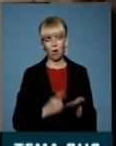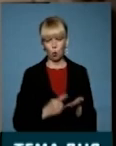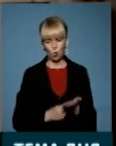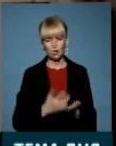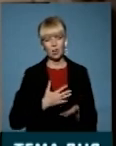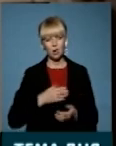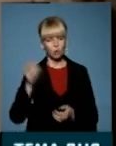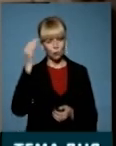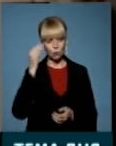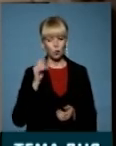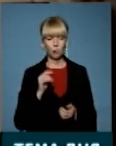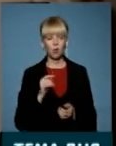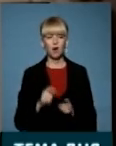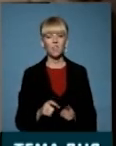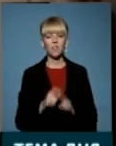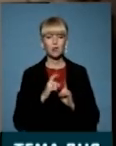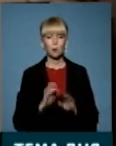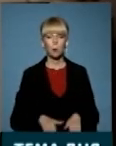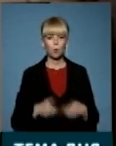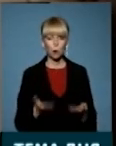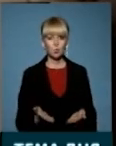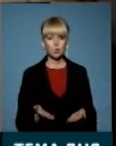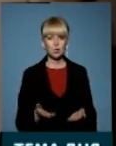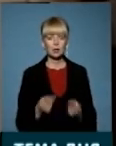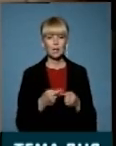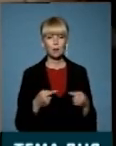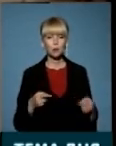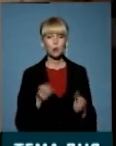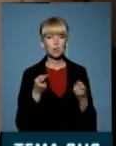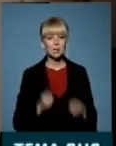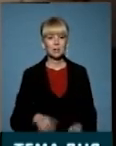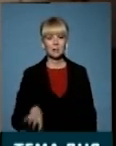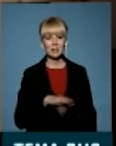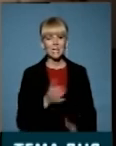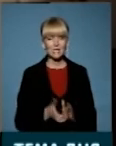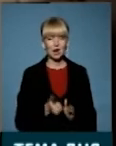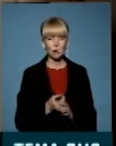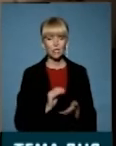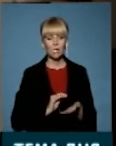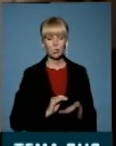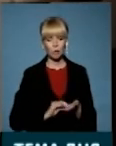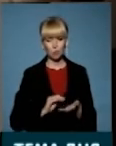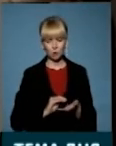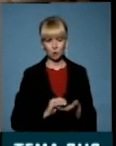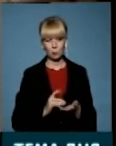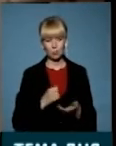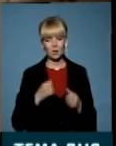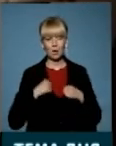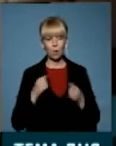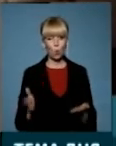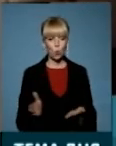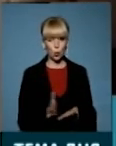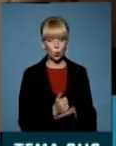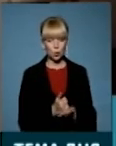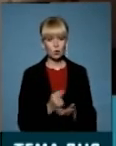думку, відповідь, пропозицію на предмет того, що дійсно всі недоліки, які прописані, ми намагатимемося усунути,